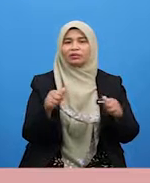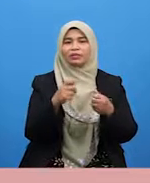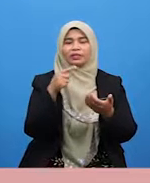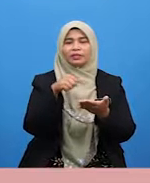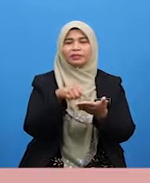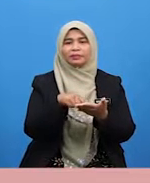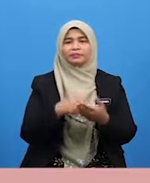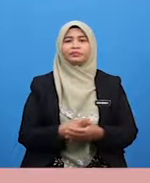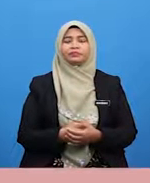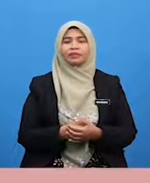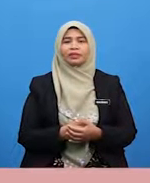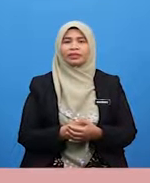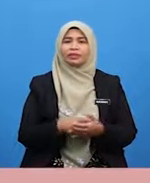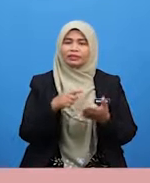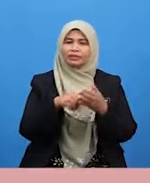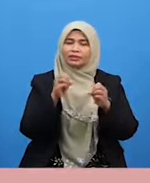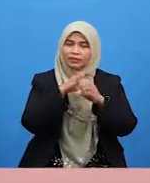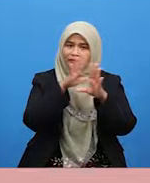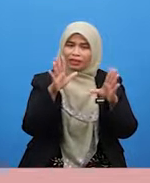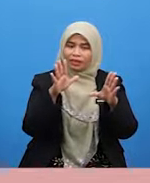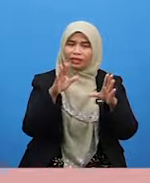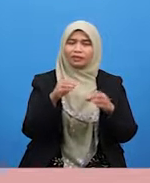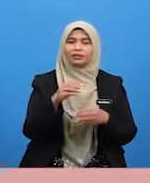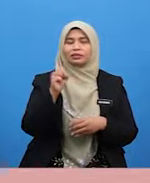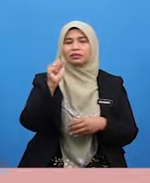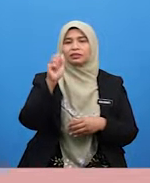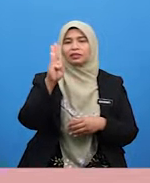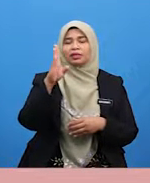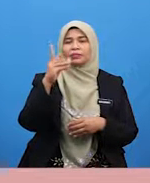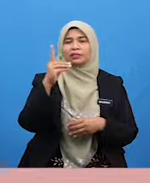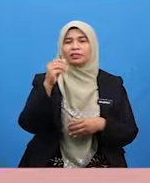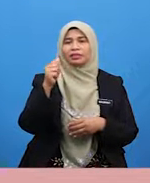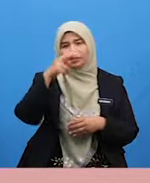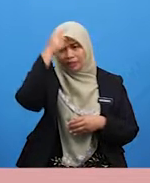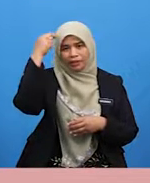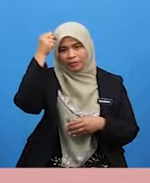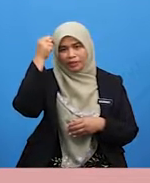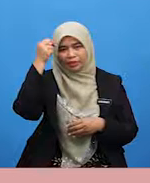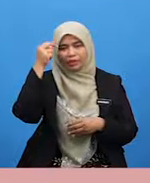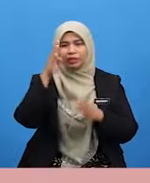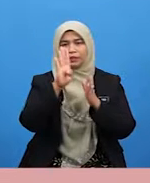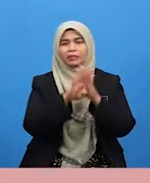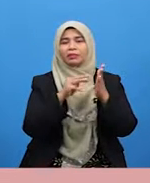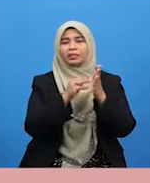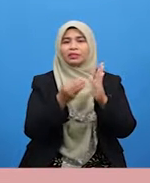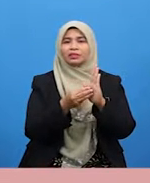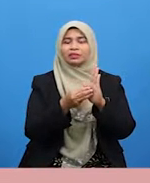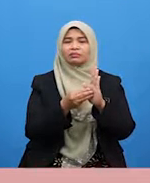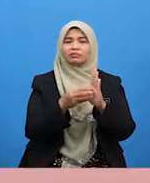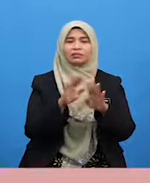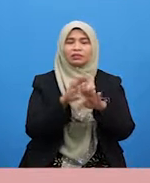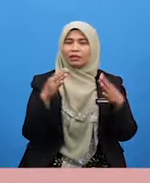tentang amalan khurafat ini dengan jelas melalui sabda Rasulullah sallallahu alaihi wasallam yang bermaksud